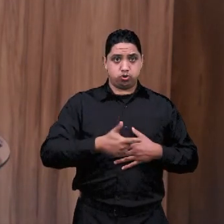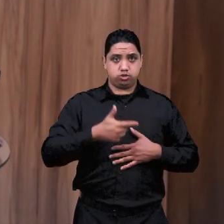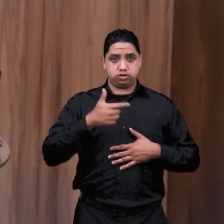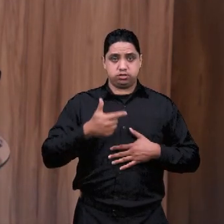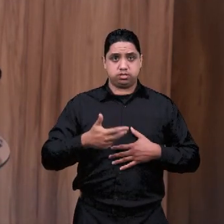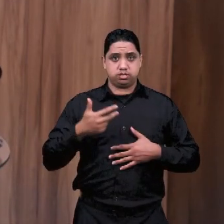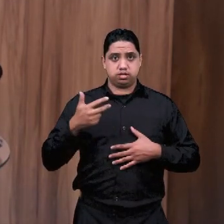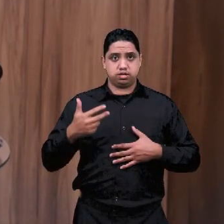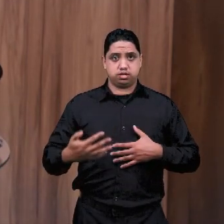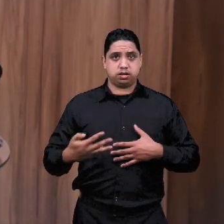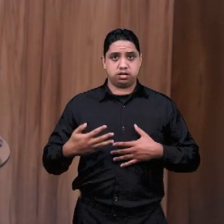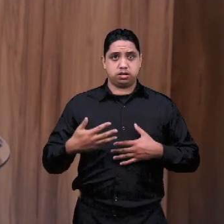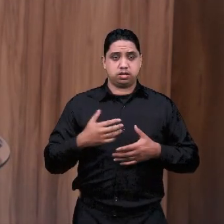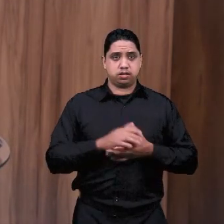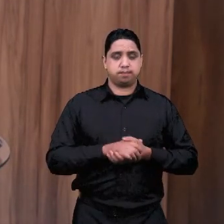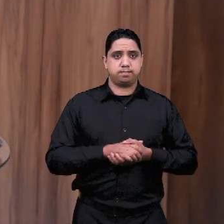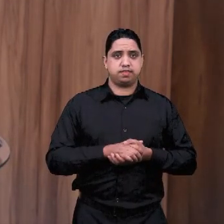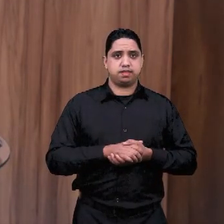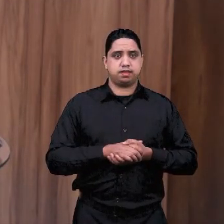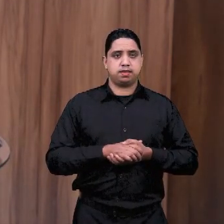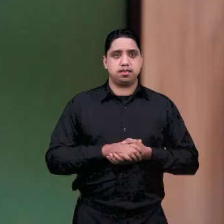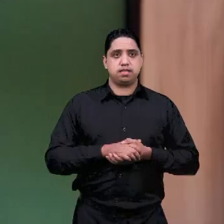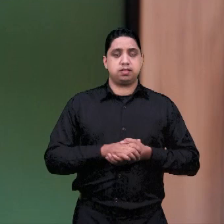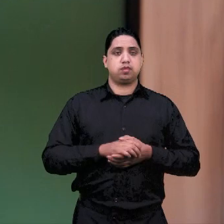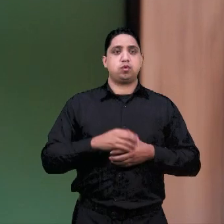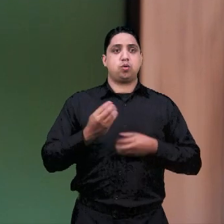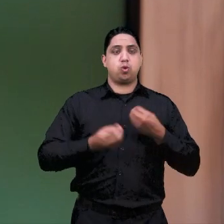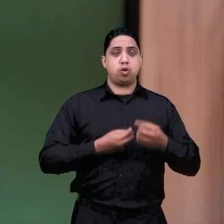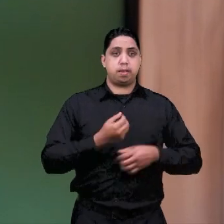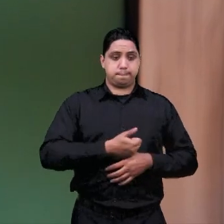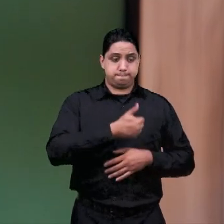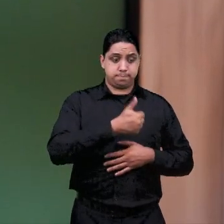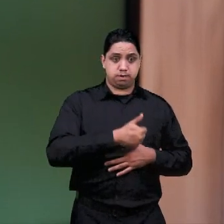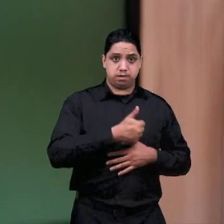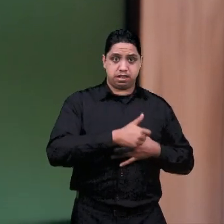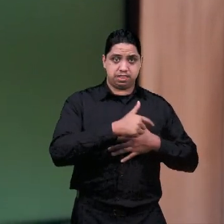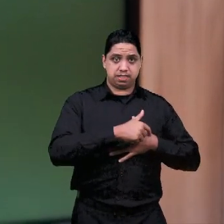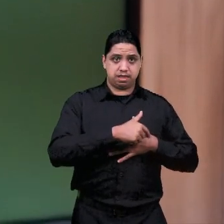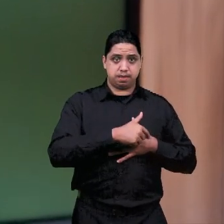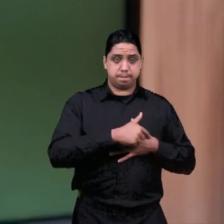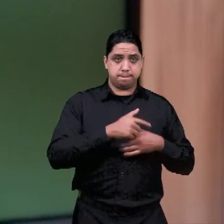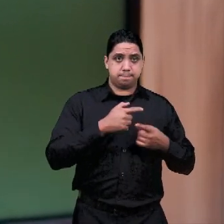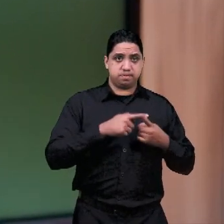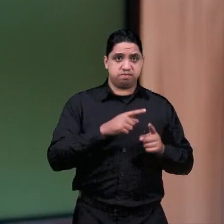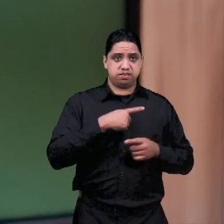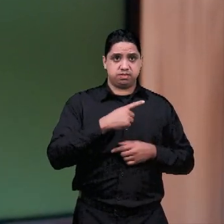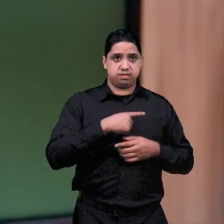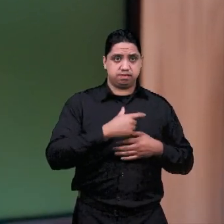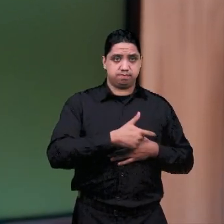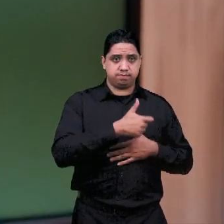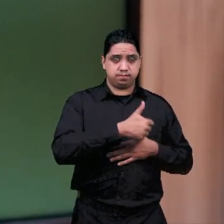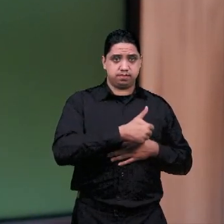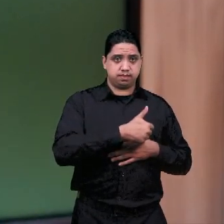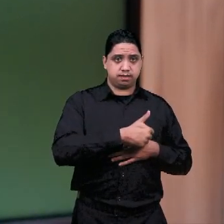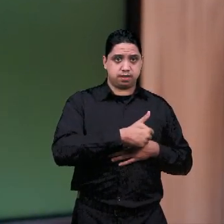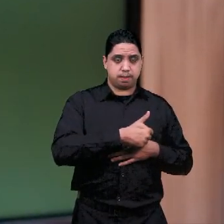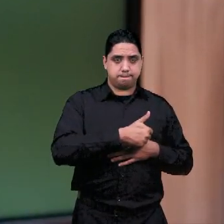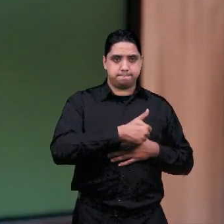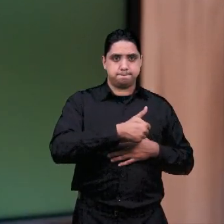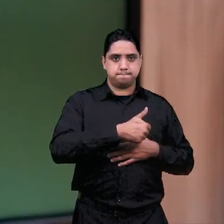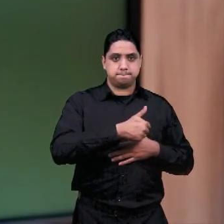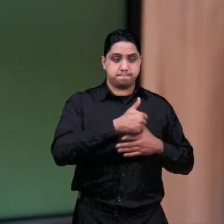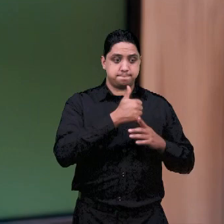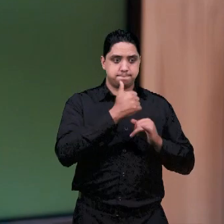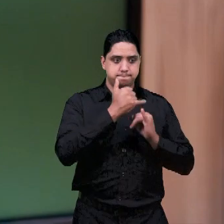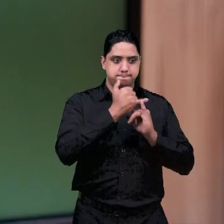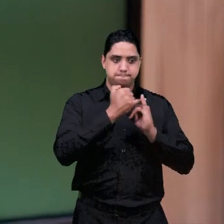avec ces notes-là, les cochers. Nous allons jouer au premier temps, mais il y aura un